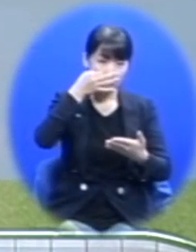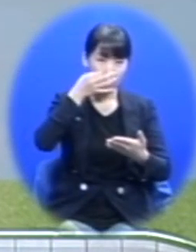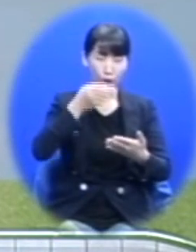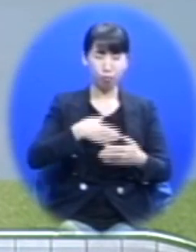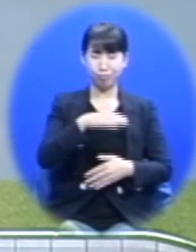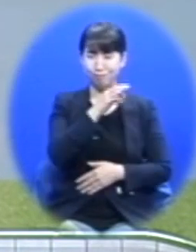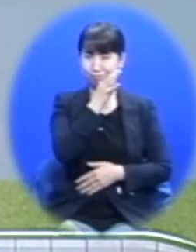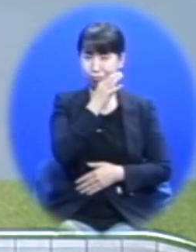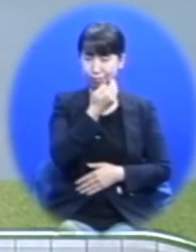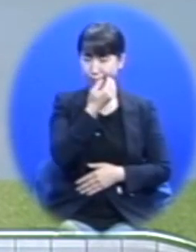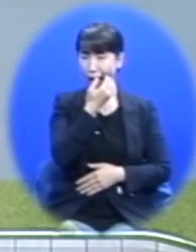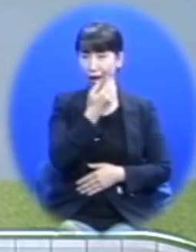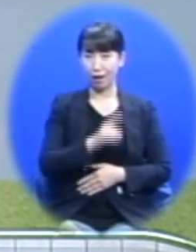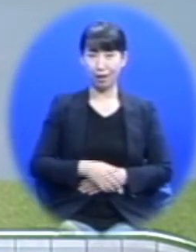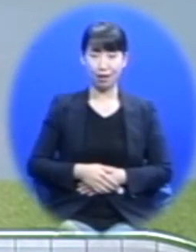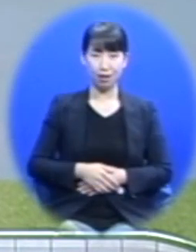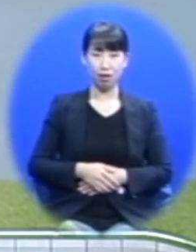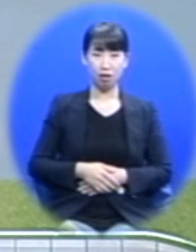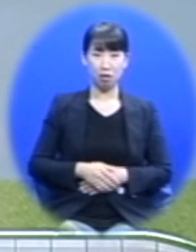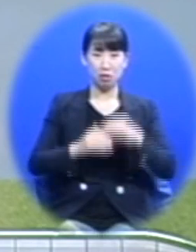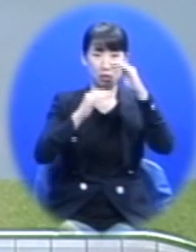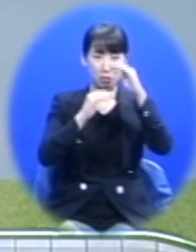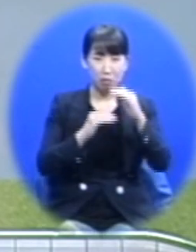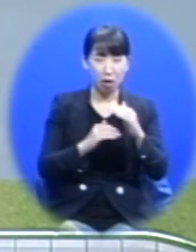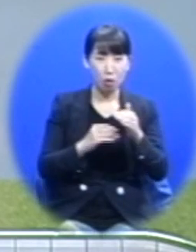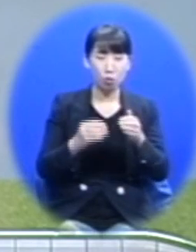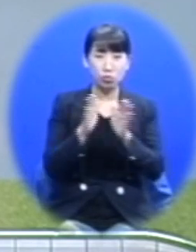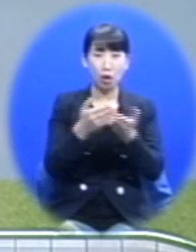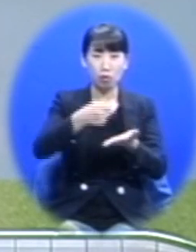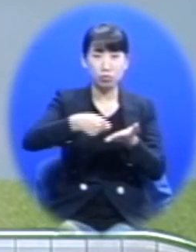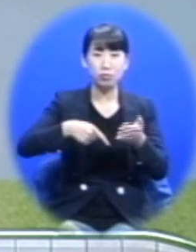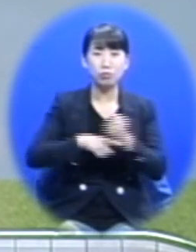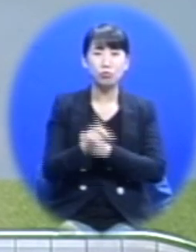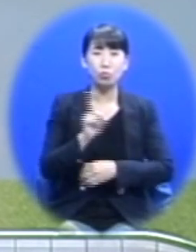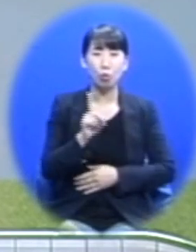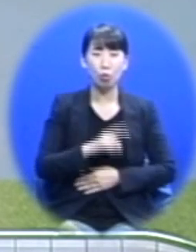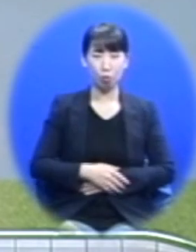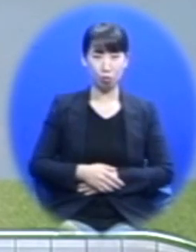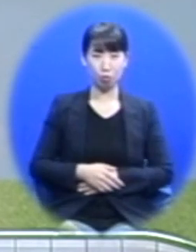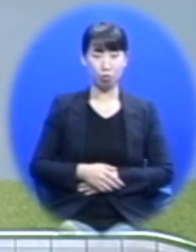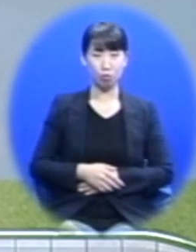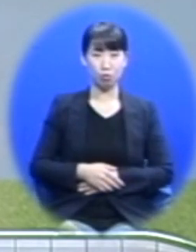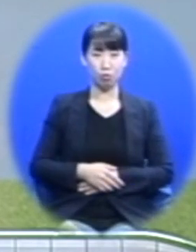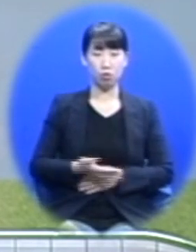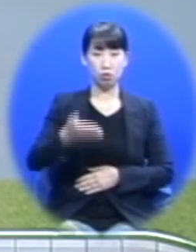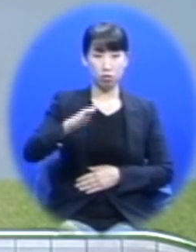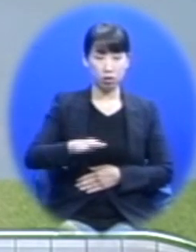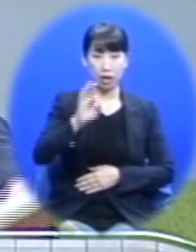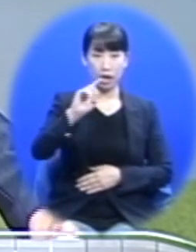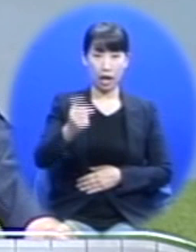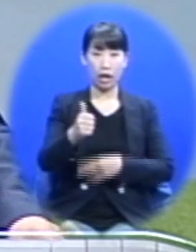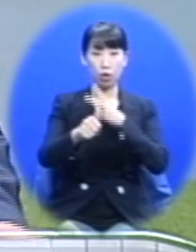다 창피하더라니까. 어떻게 이렇게 창피한 이야기를 책 속에다 이렇게 쓰고 있냐 말입니다. 그런데